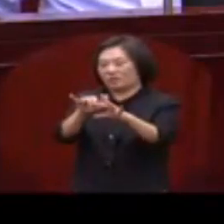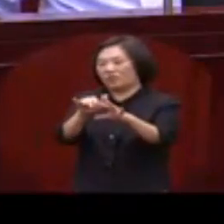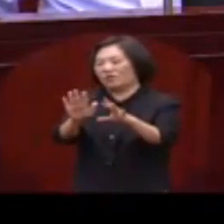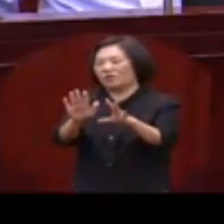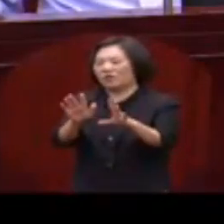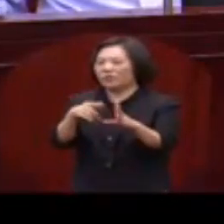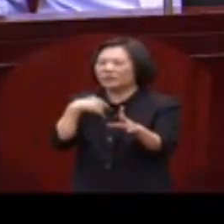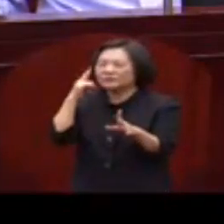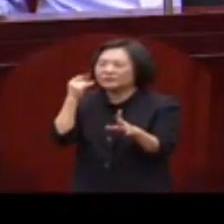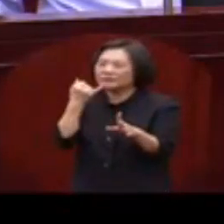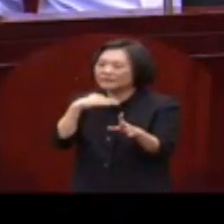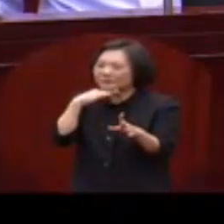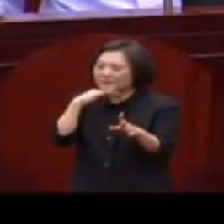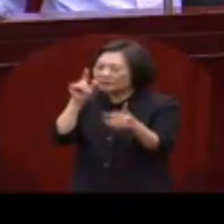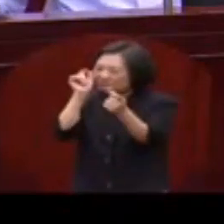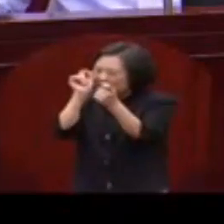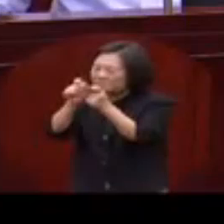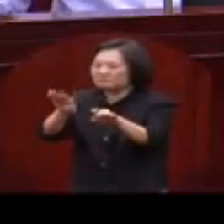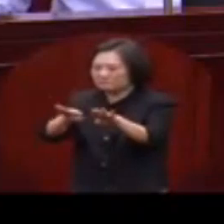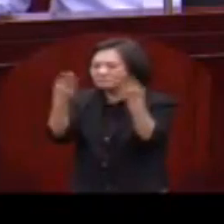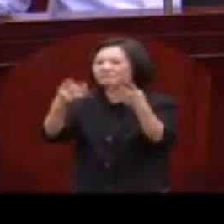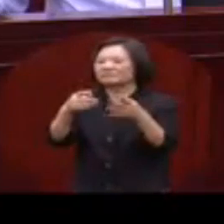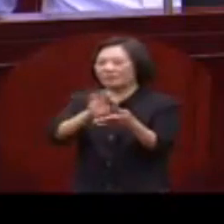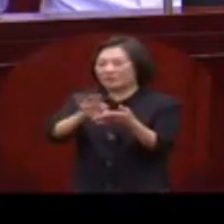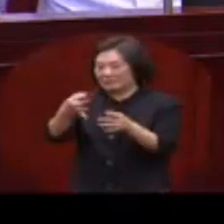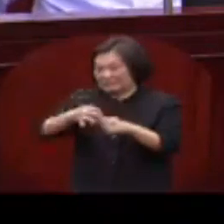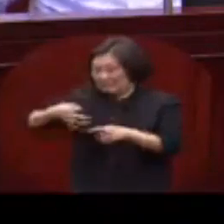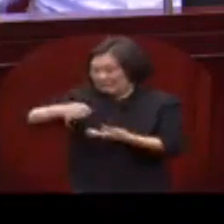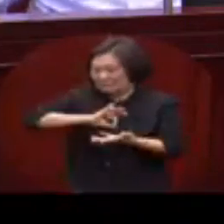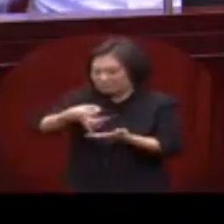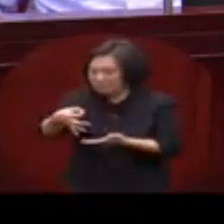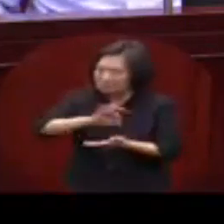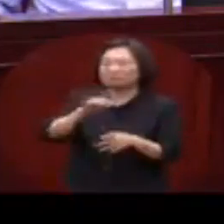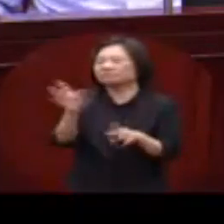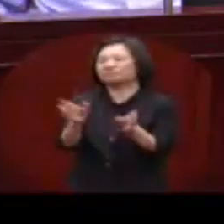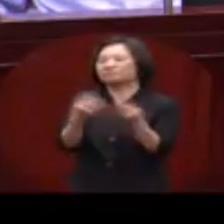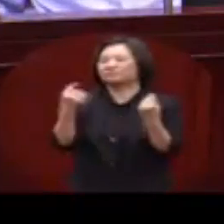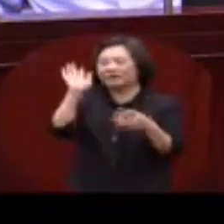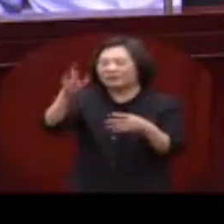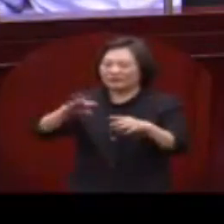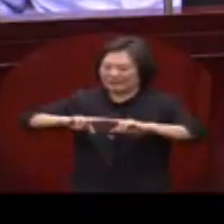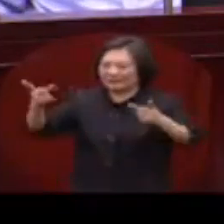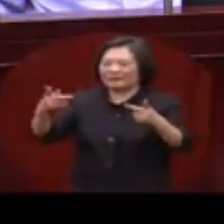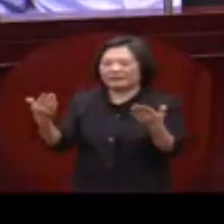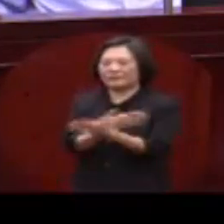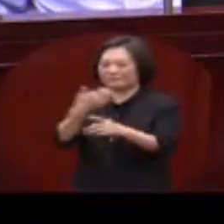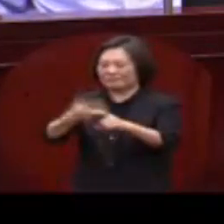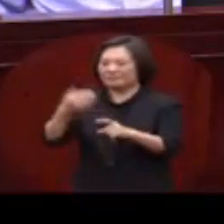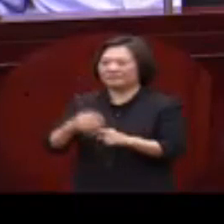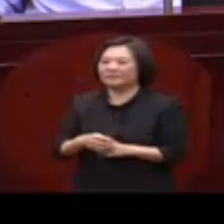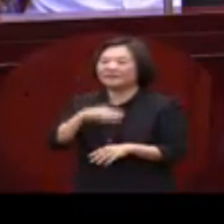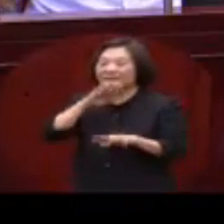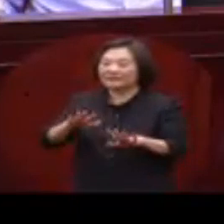时间内把这个无现金交易导入。那我先跟大家预告一下哈，今年的9月开始，新学期开幕的时